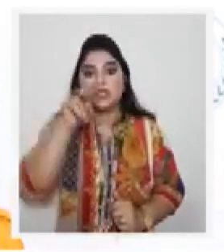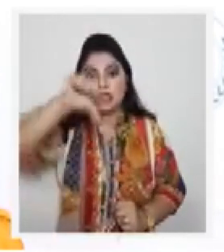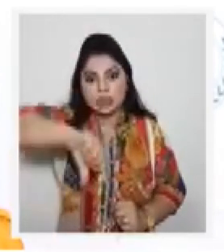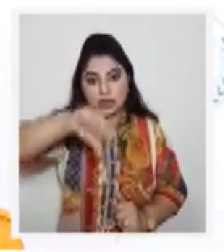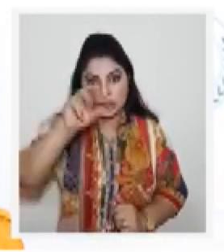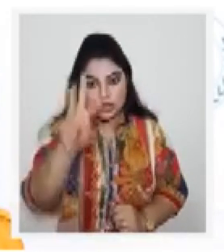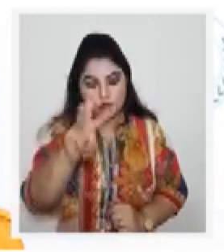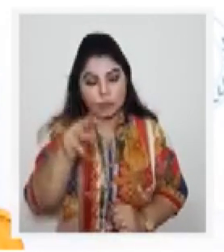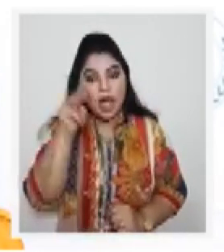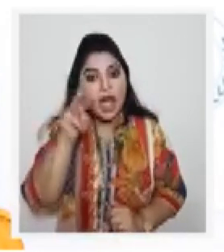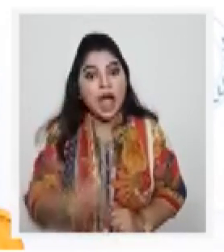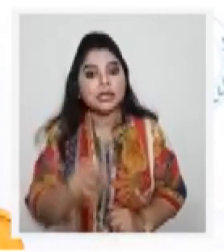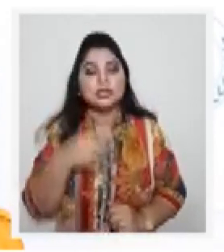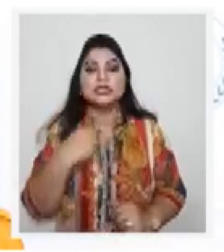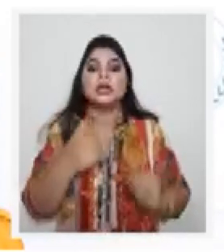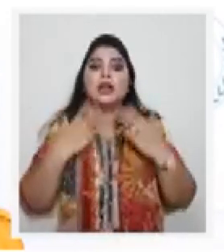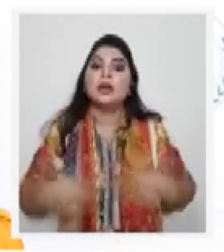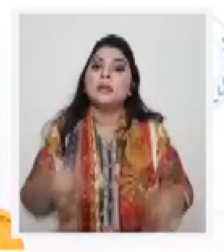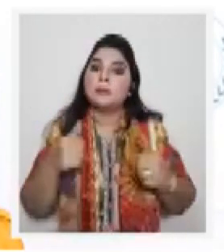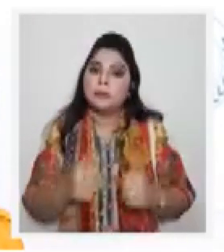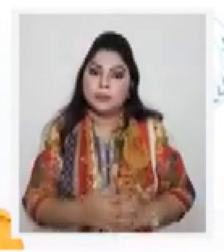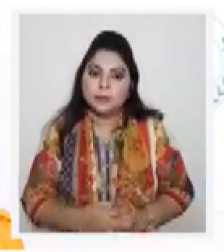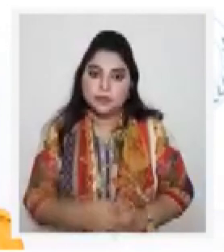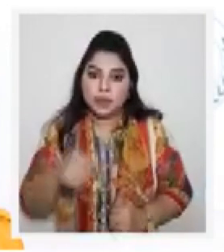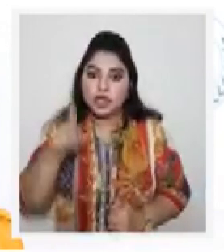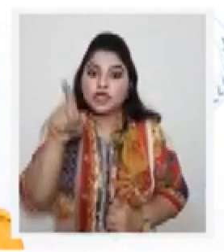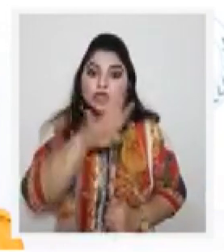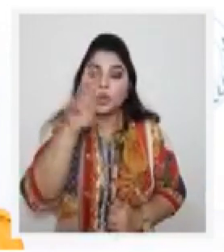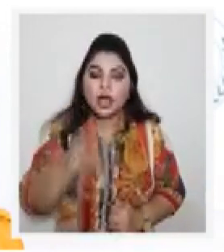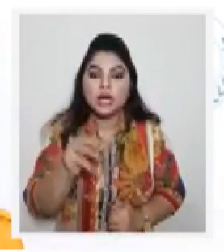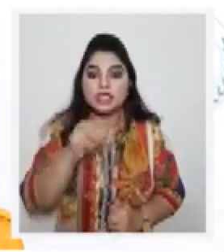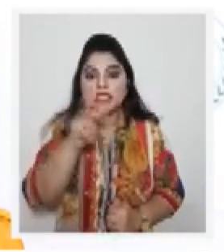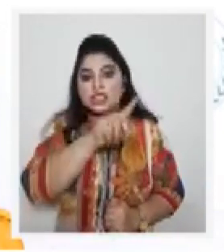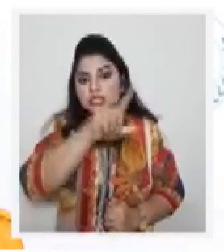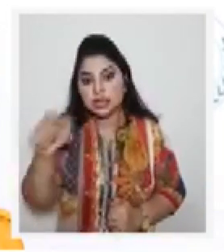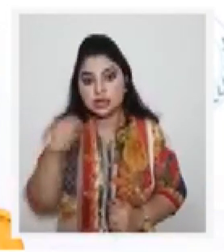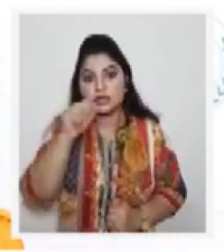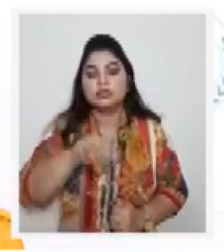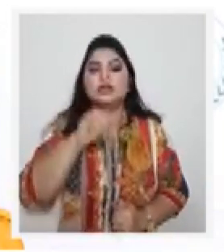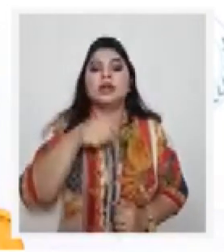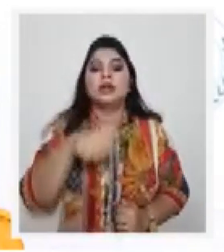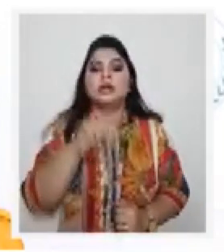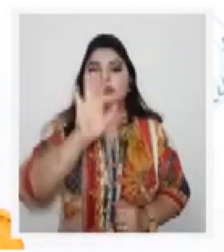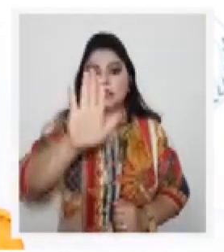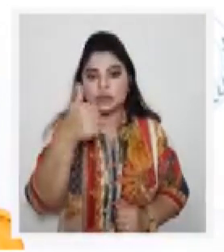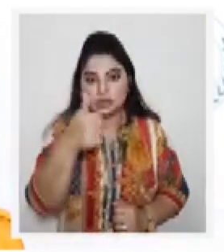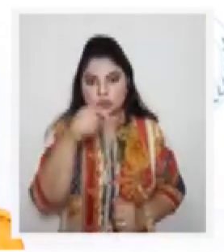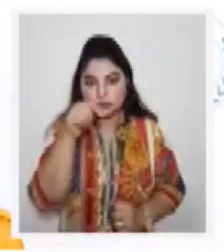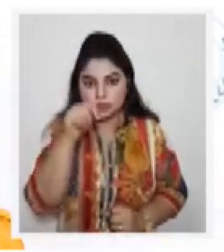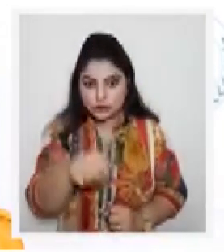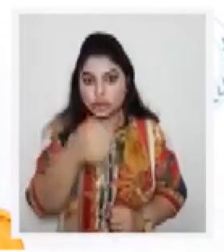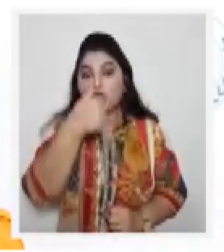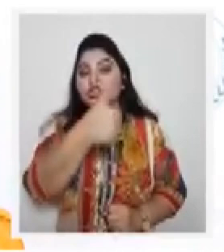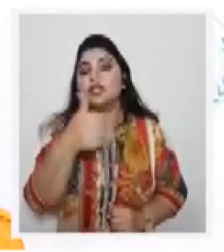এ পর্যন্ত আইসোলেশনে গেছেন ২৪,০৯৩ জন এবং এ পর্যন্ত ছাড় পেয়েছেন ৯,৮২৬ জন। বর্তমানে আইসোলেশনে